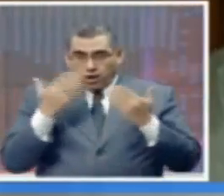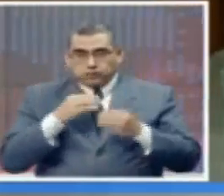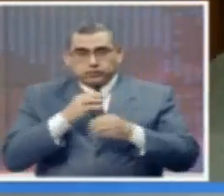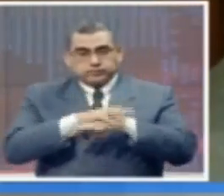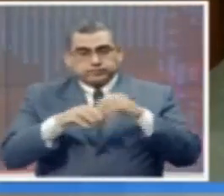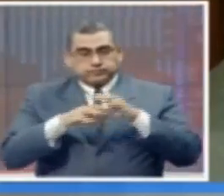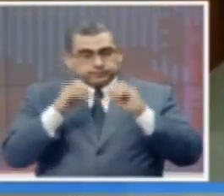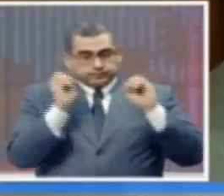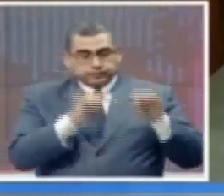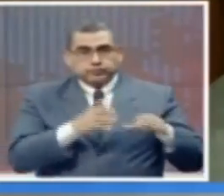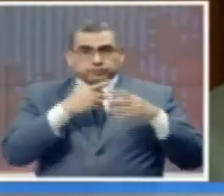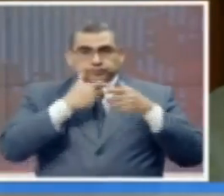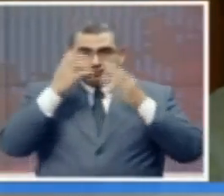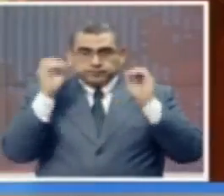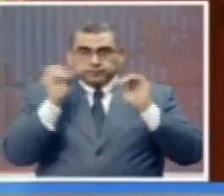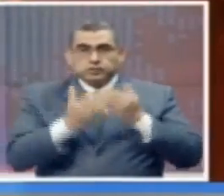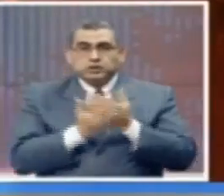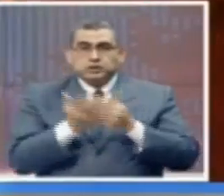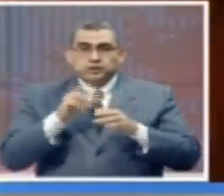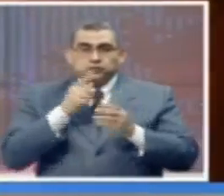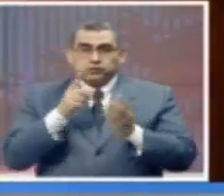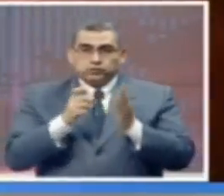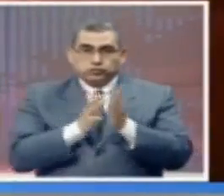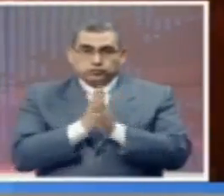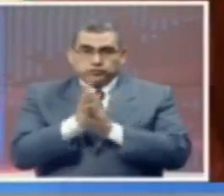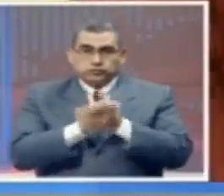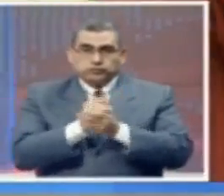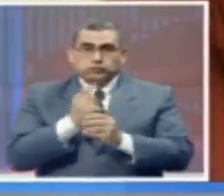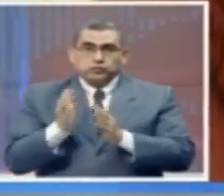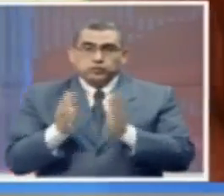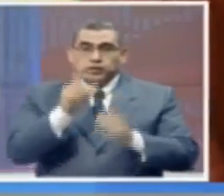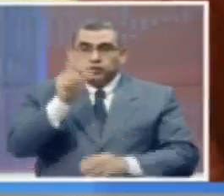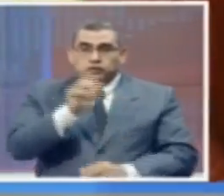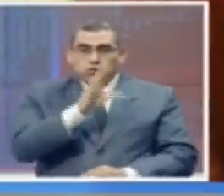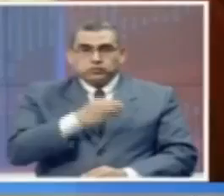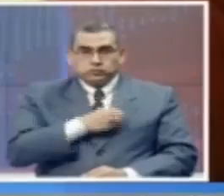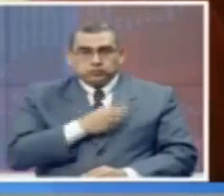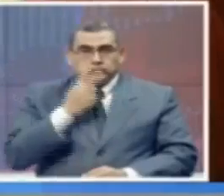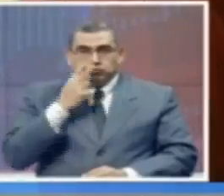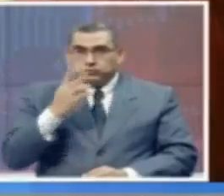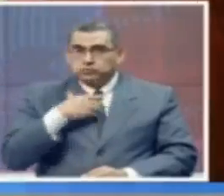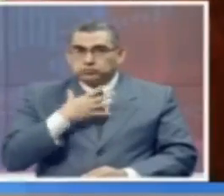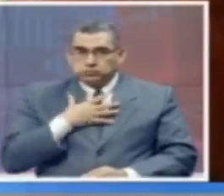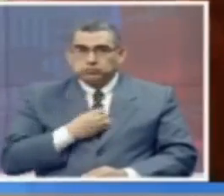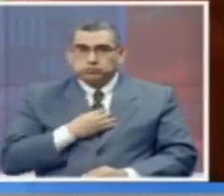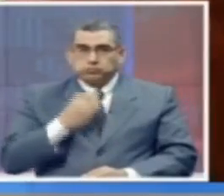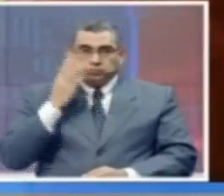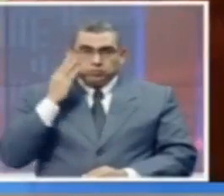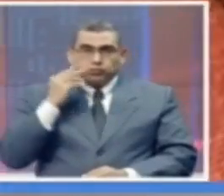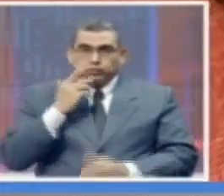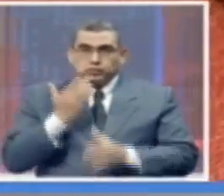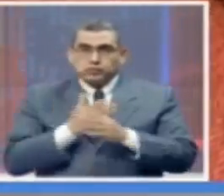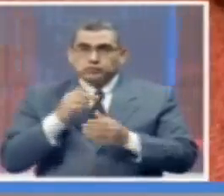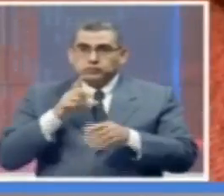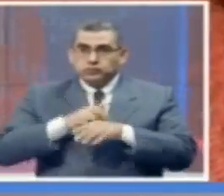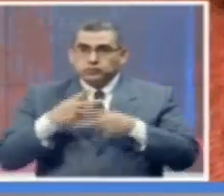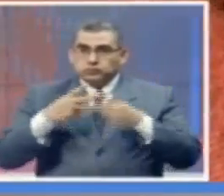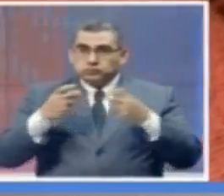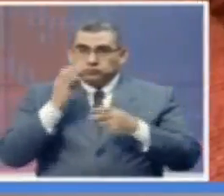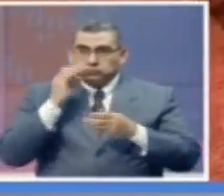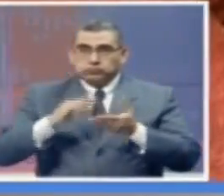حاجتي وبستعمل كحول. المواطنون أثنوا على المبادرة لما يقدم من خلالها من خدمات تشخيصية